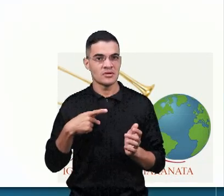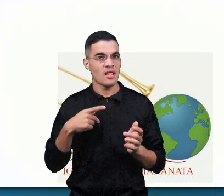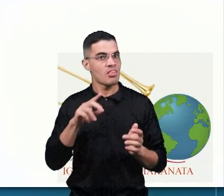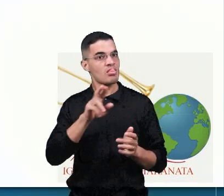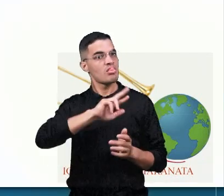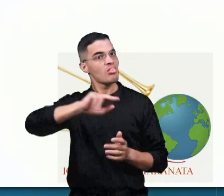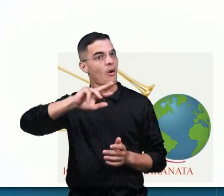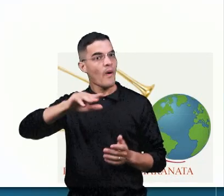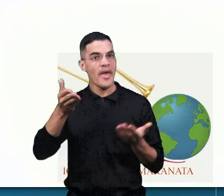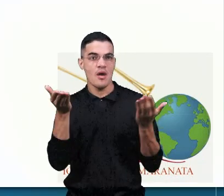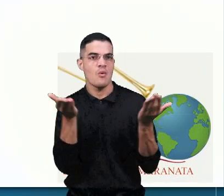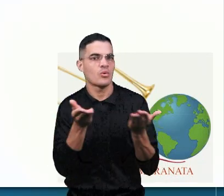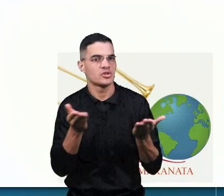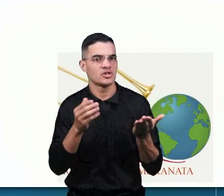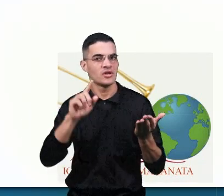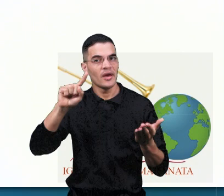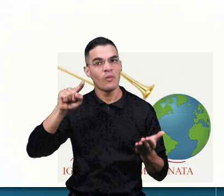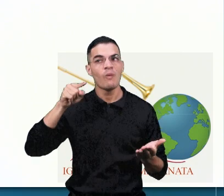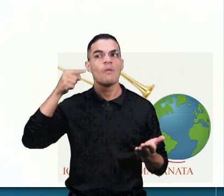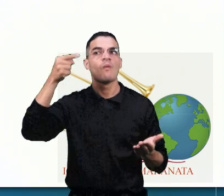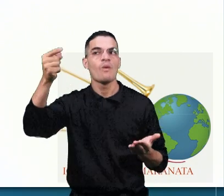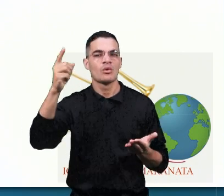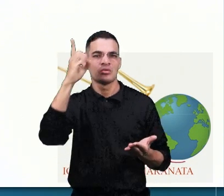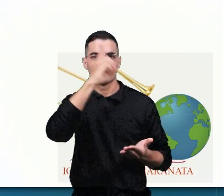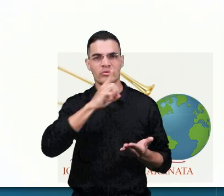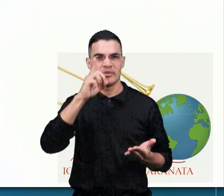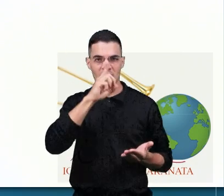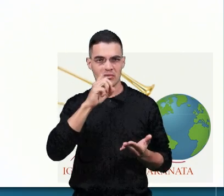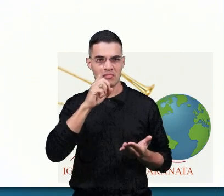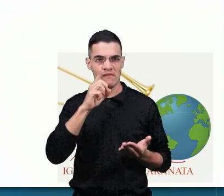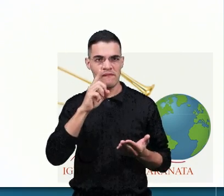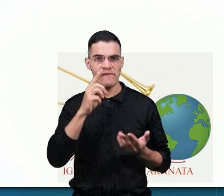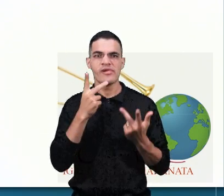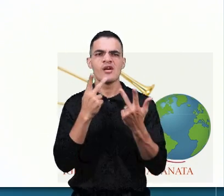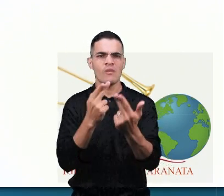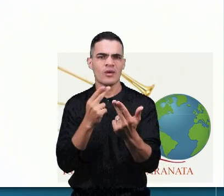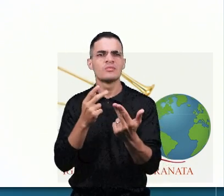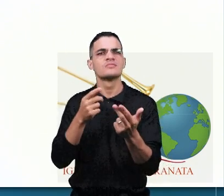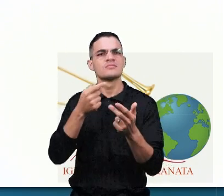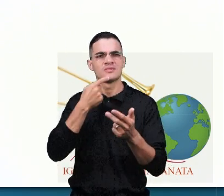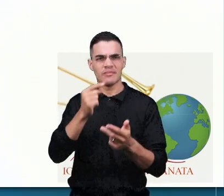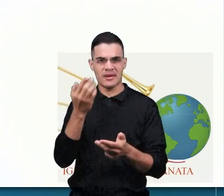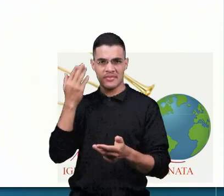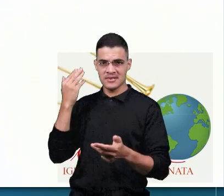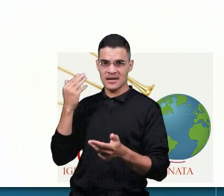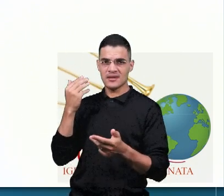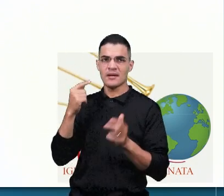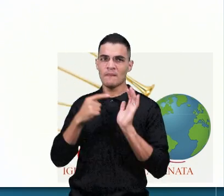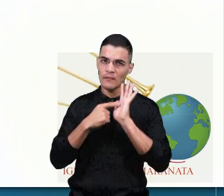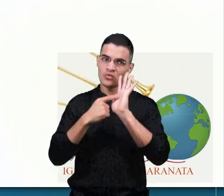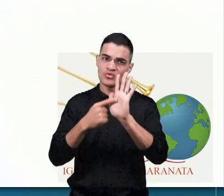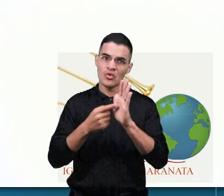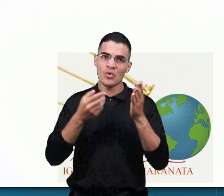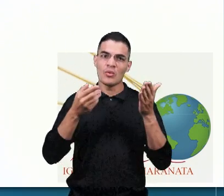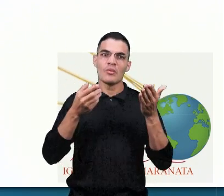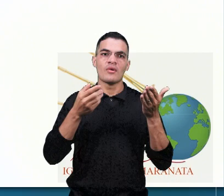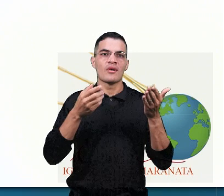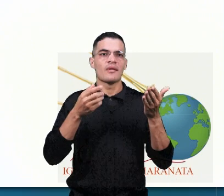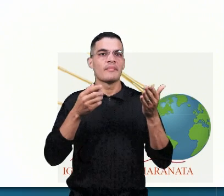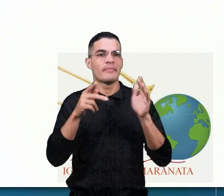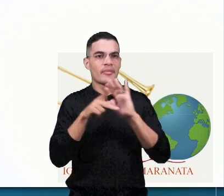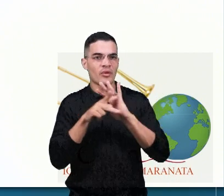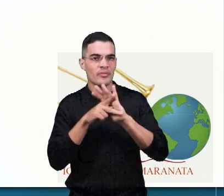de messages, ce n'est pas pour ce soir, c'est pour dimanche prochain. De la même manière que nous avons fait aujourd'hui, nous avons présenté des suggestions de